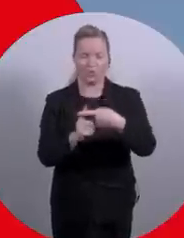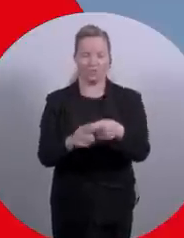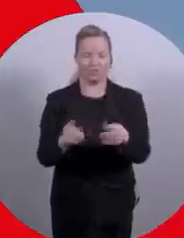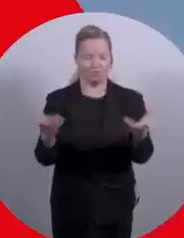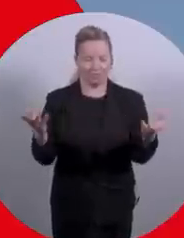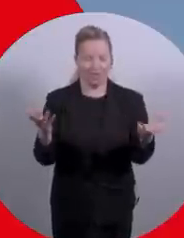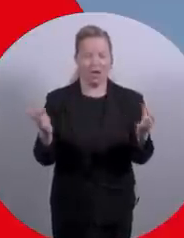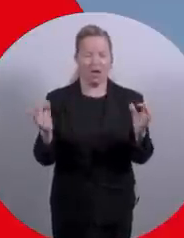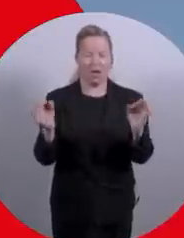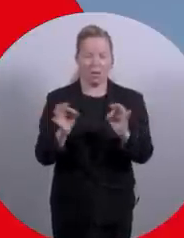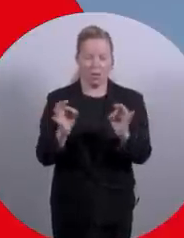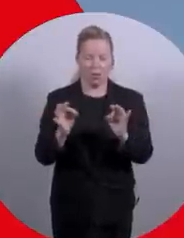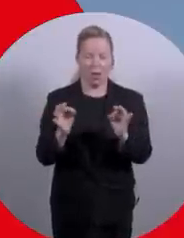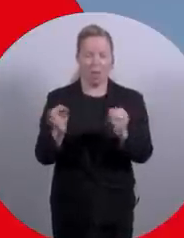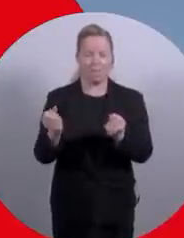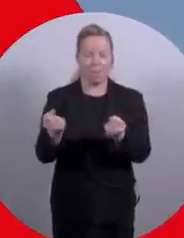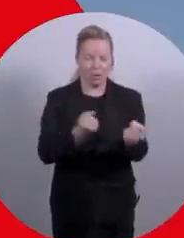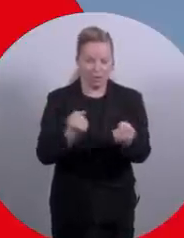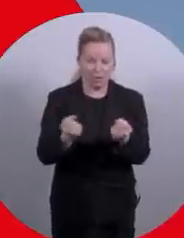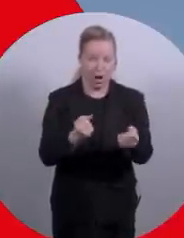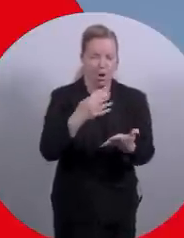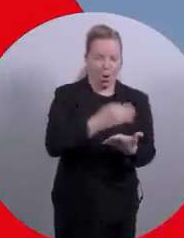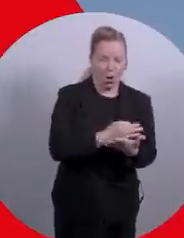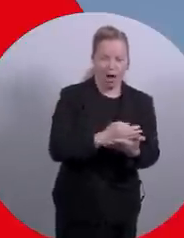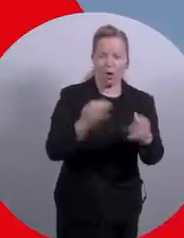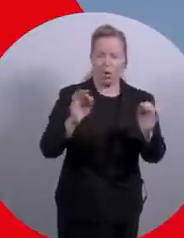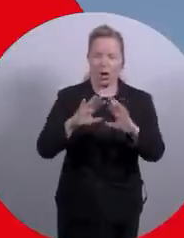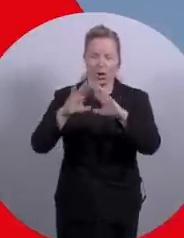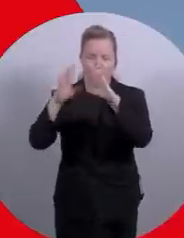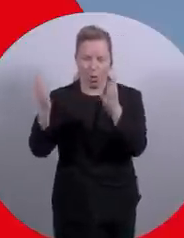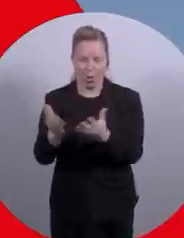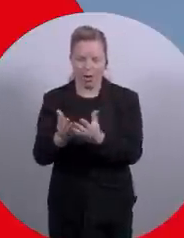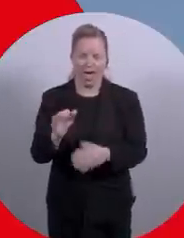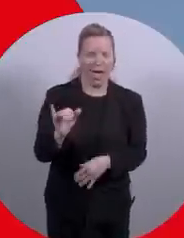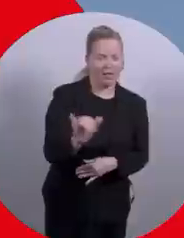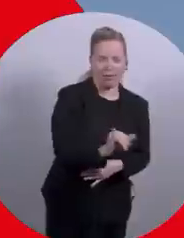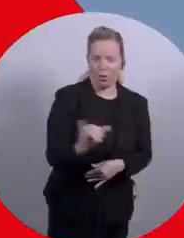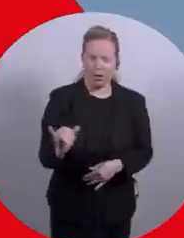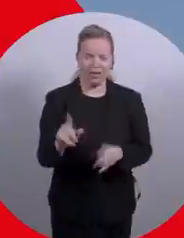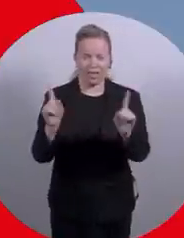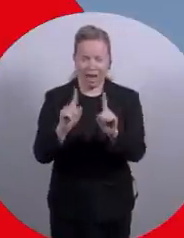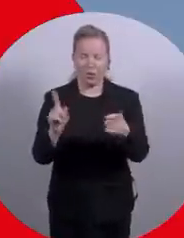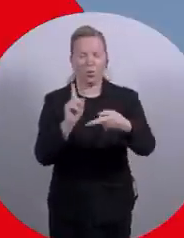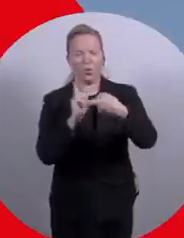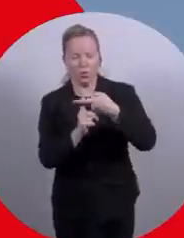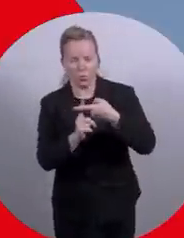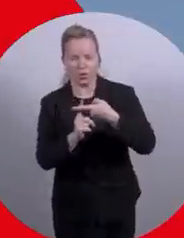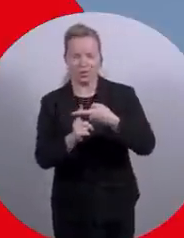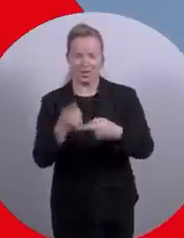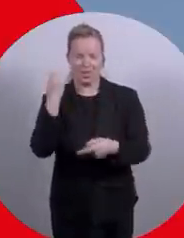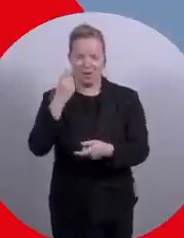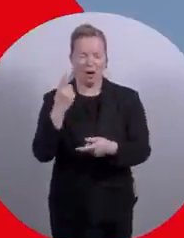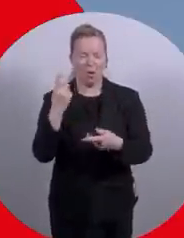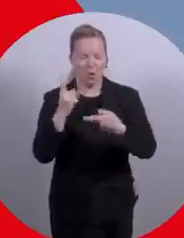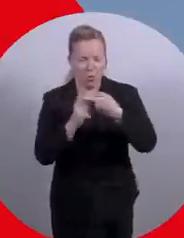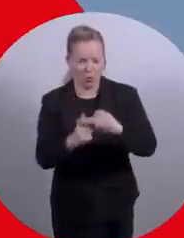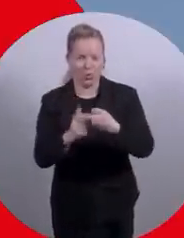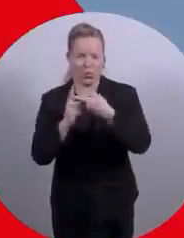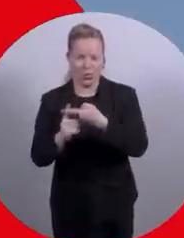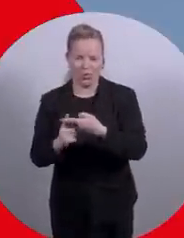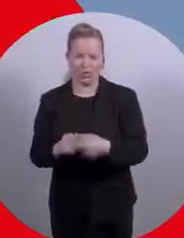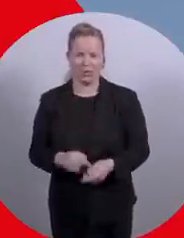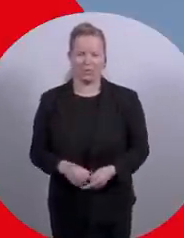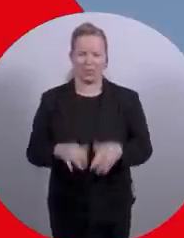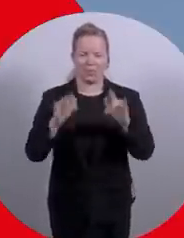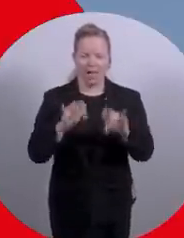manchmal Politik lokal oder global entweder und die Frage fokale